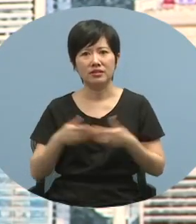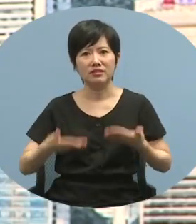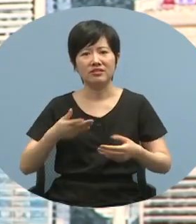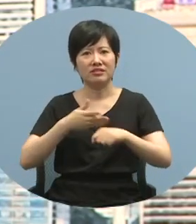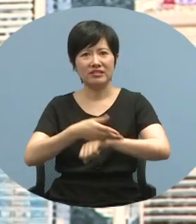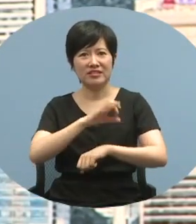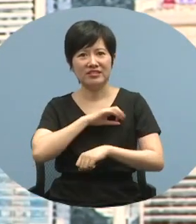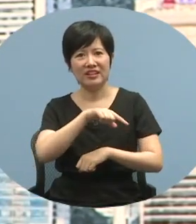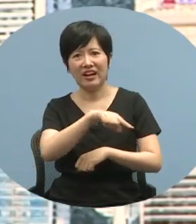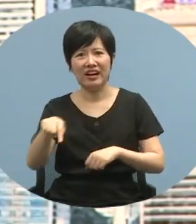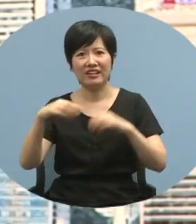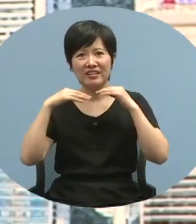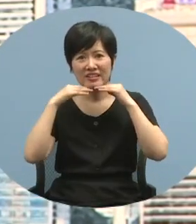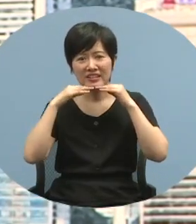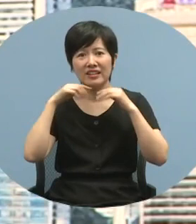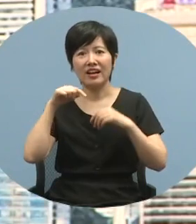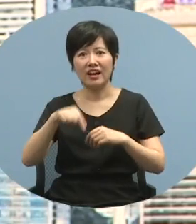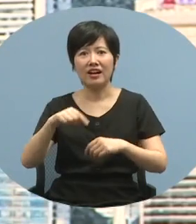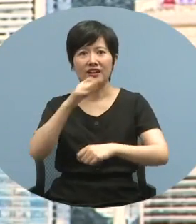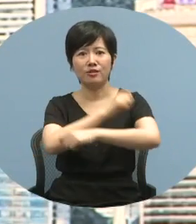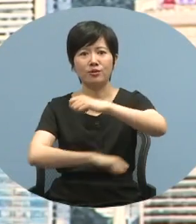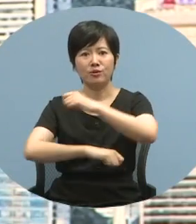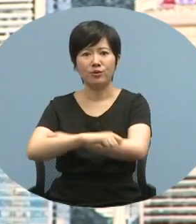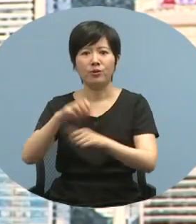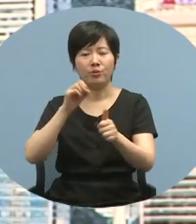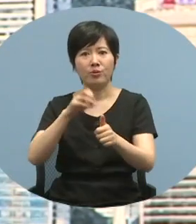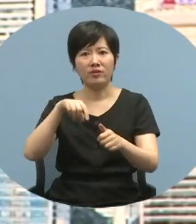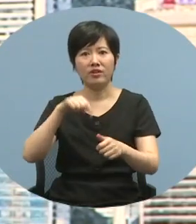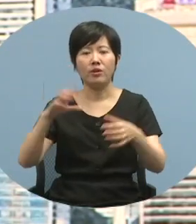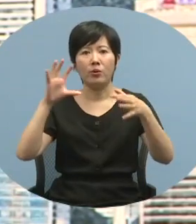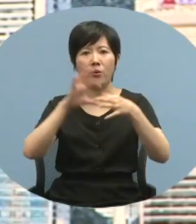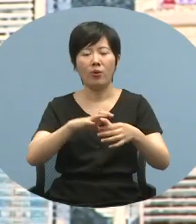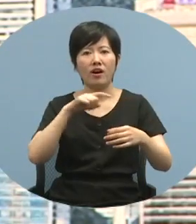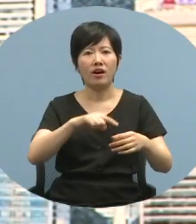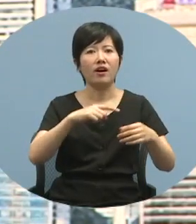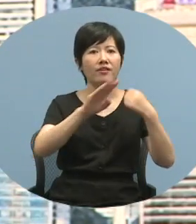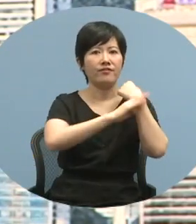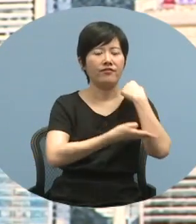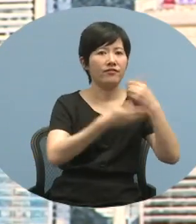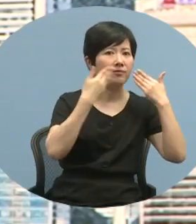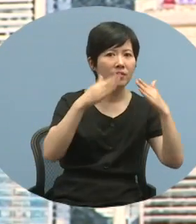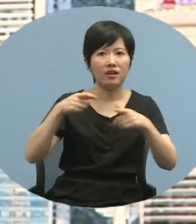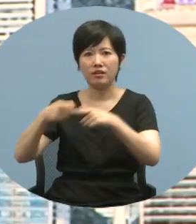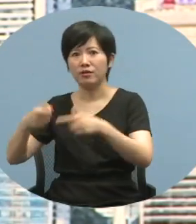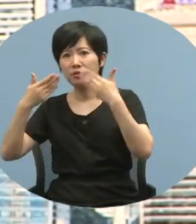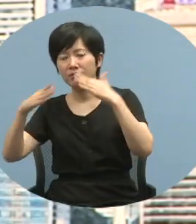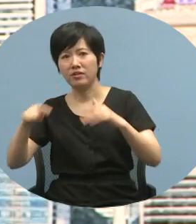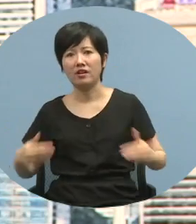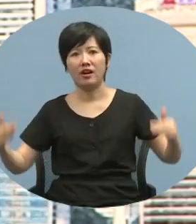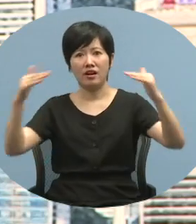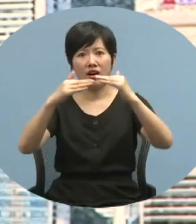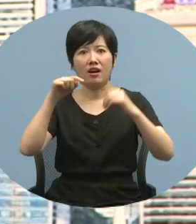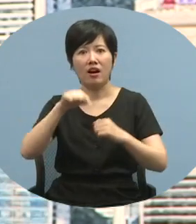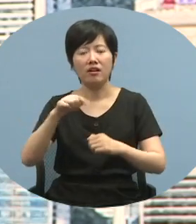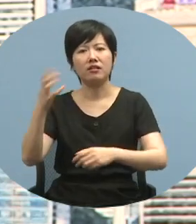在社會上等緊關於是勞顧會討論這個法定假期和公眾假期看齊，勞